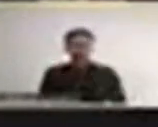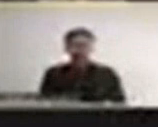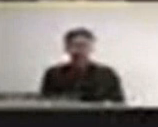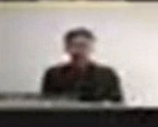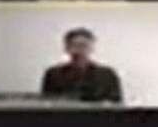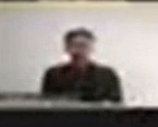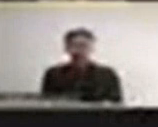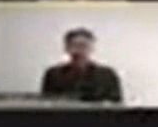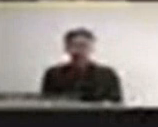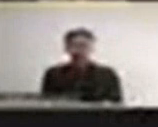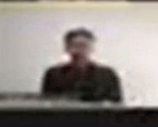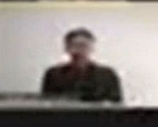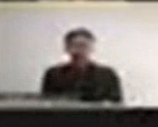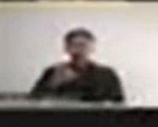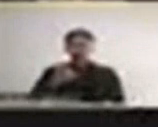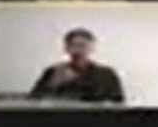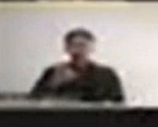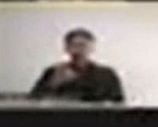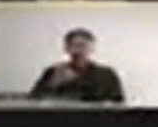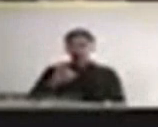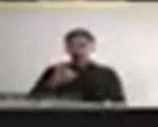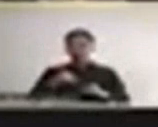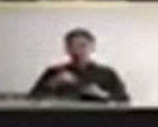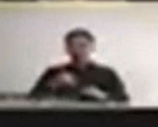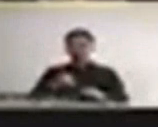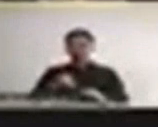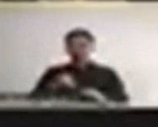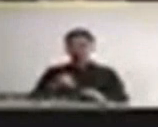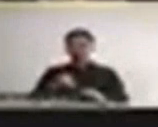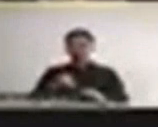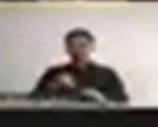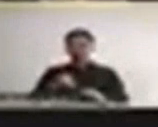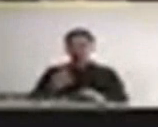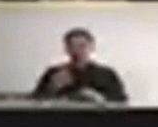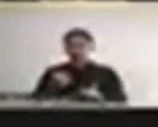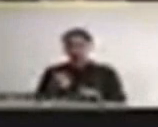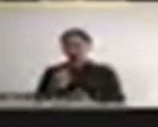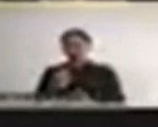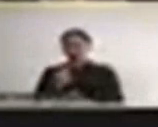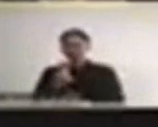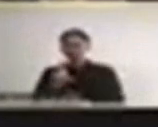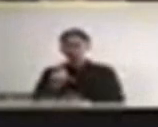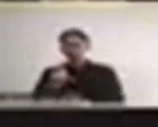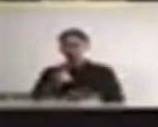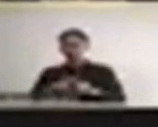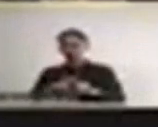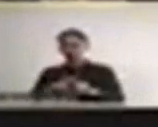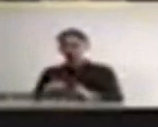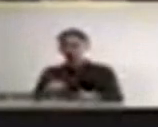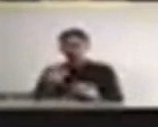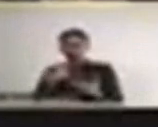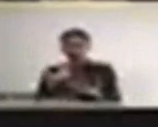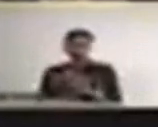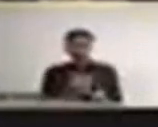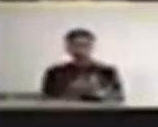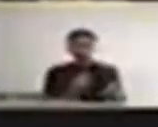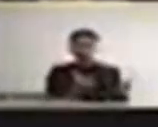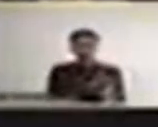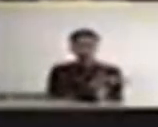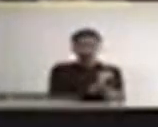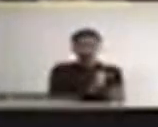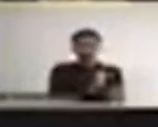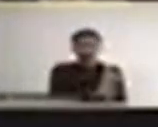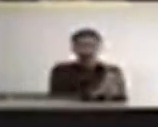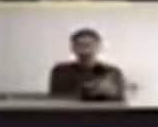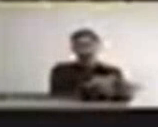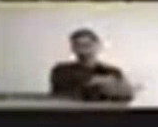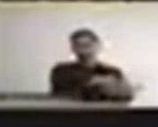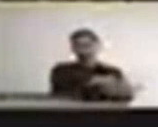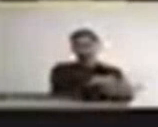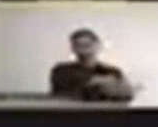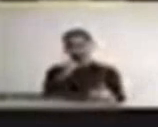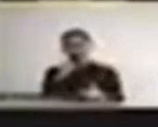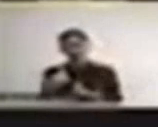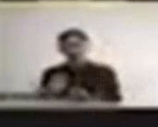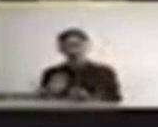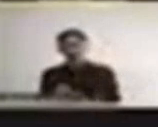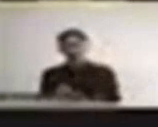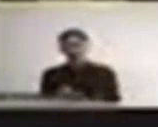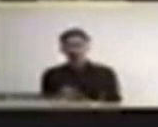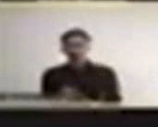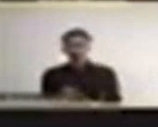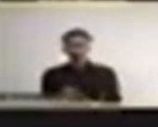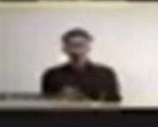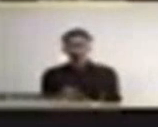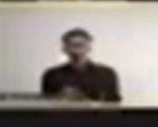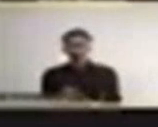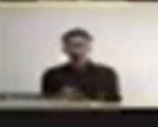disebutkan disarankan 30 kali lipat dari jumlah kasus terkonfirmasi sampel yang diambil. Trennya bagaimana? Positivity